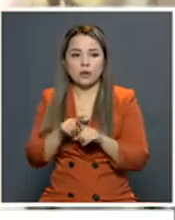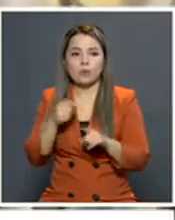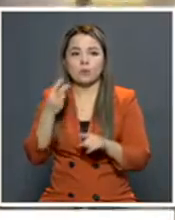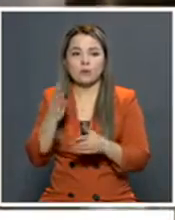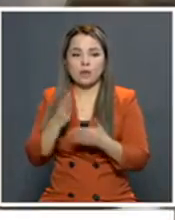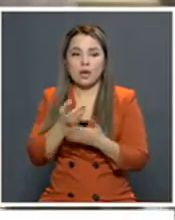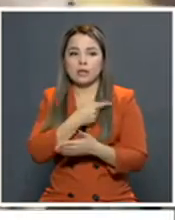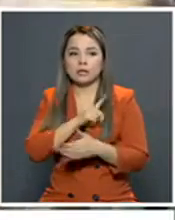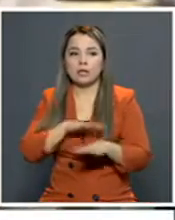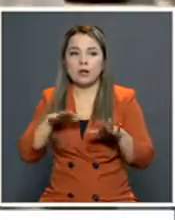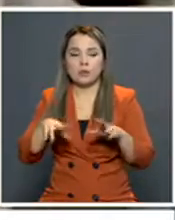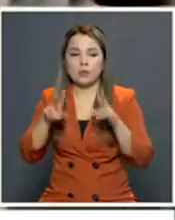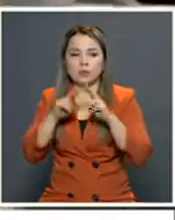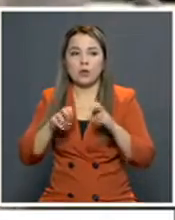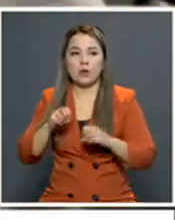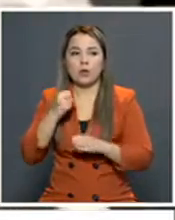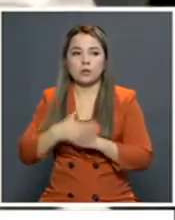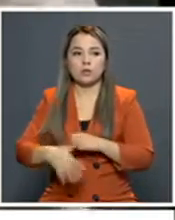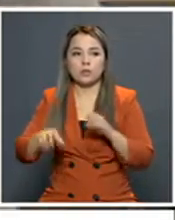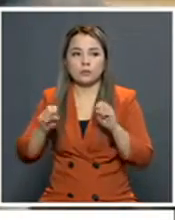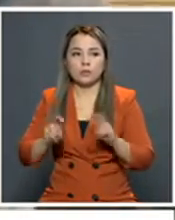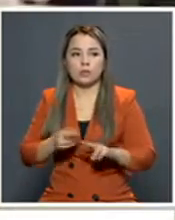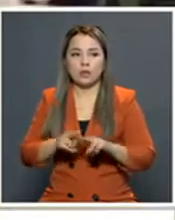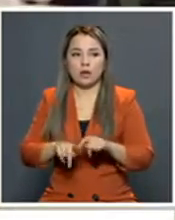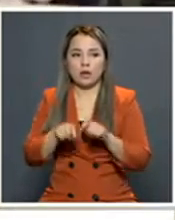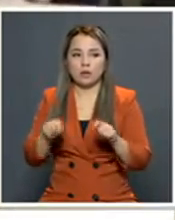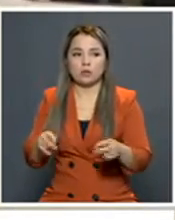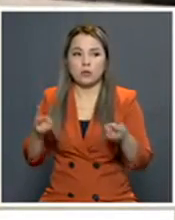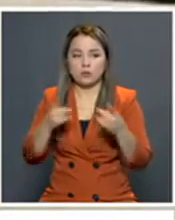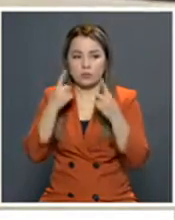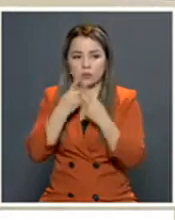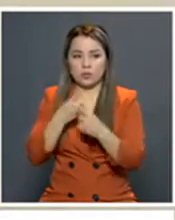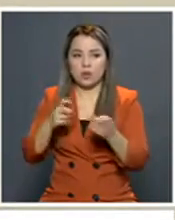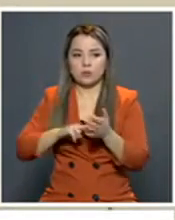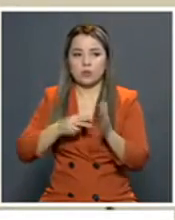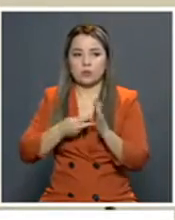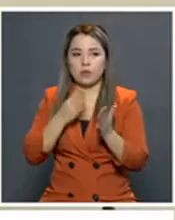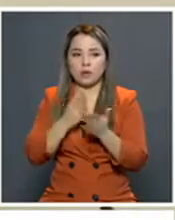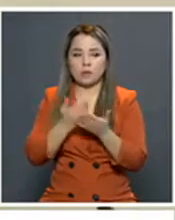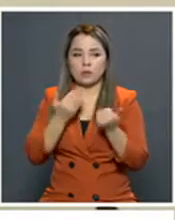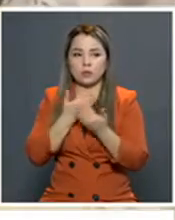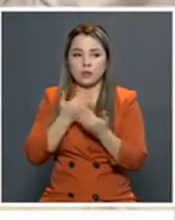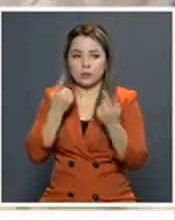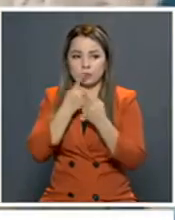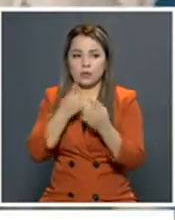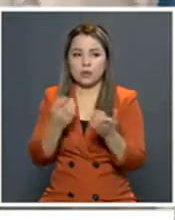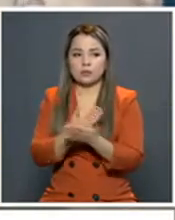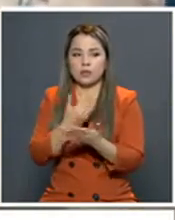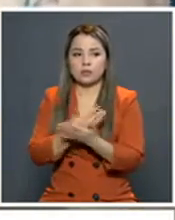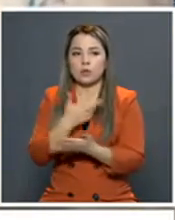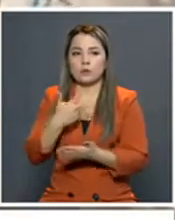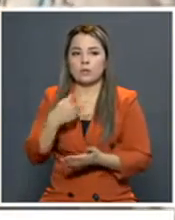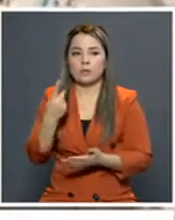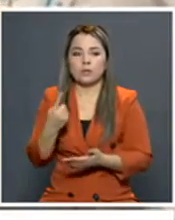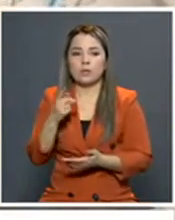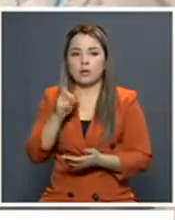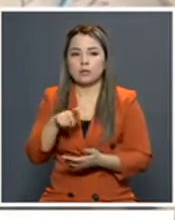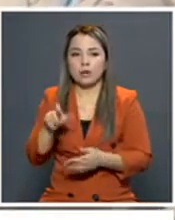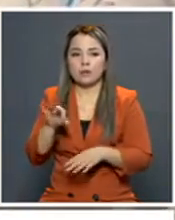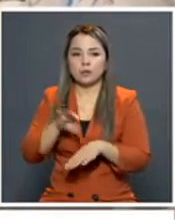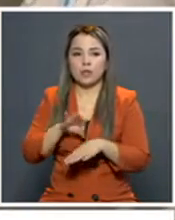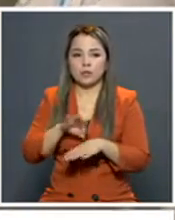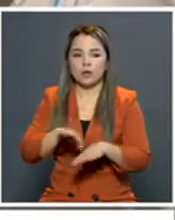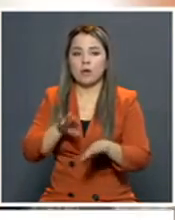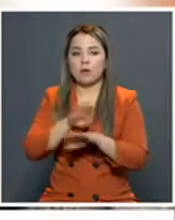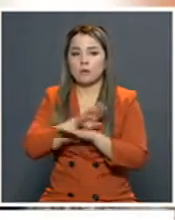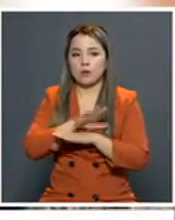бірнеше клиникалық зерттеу орталықтарын ашуды жоспарлап отыр. Соңғы ақпарат бойынша, бұл елде 31 науқас көз жұмып,